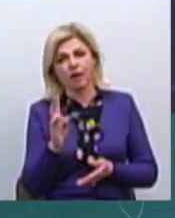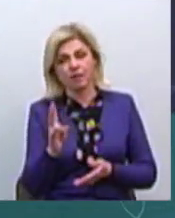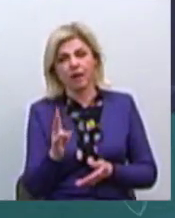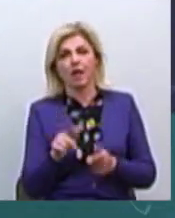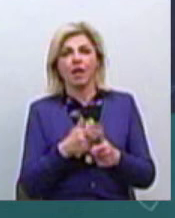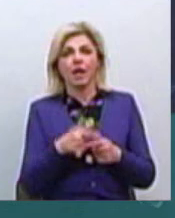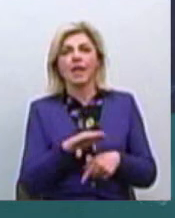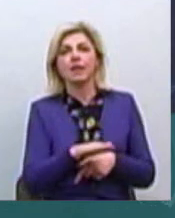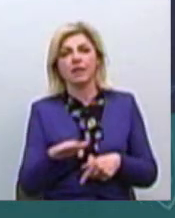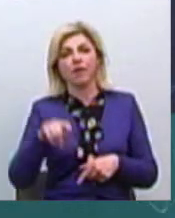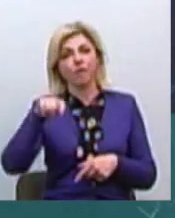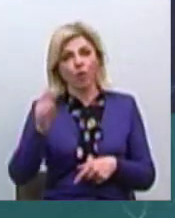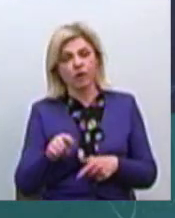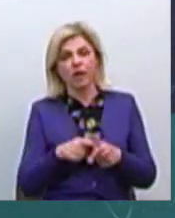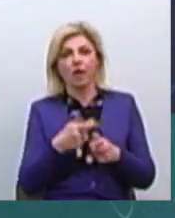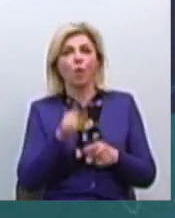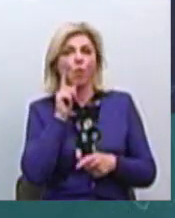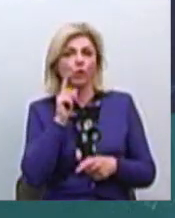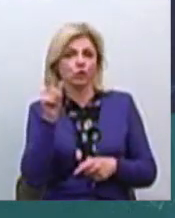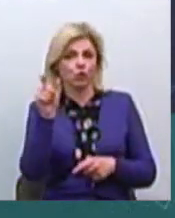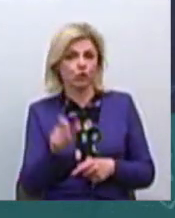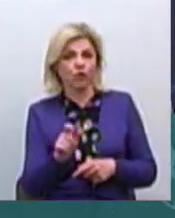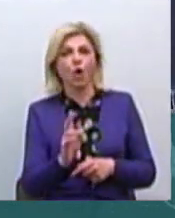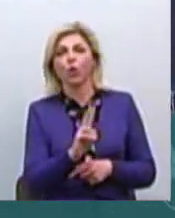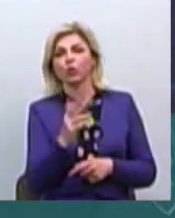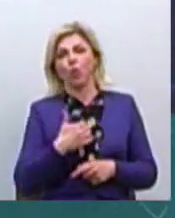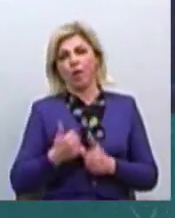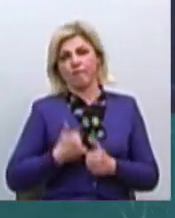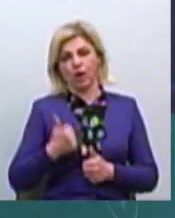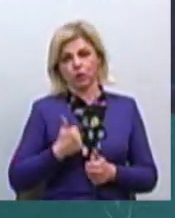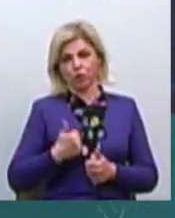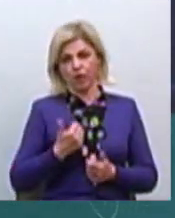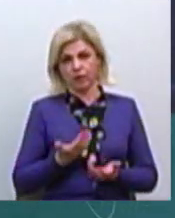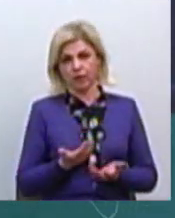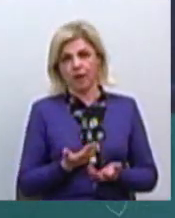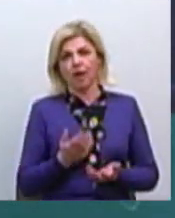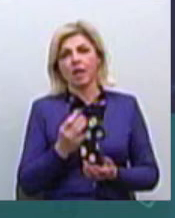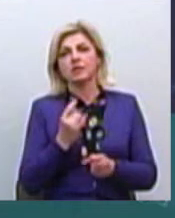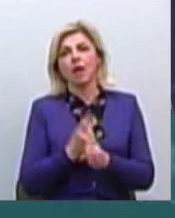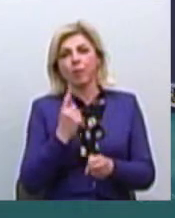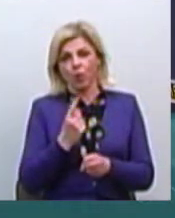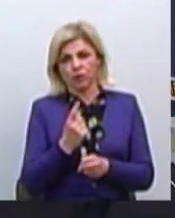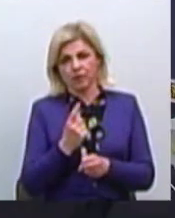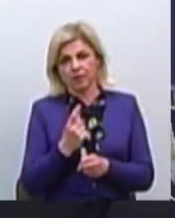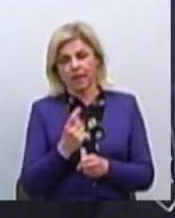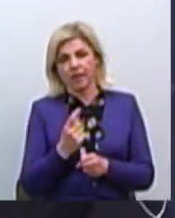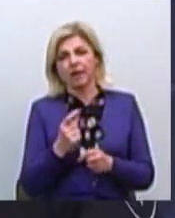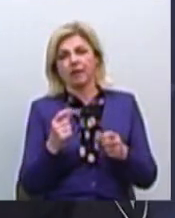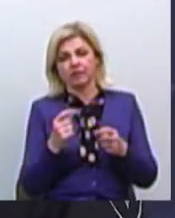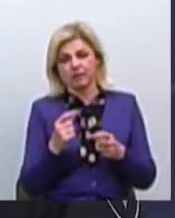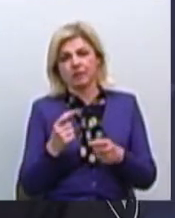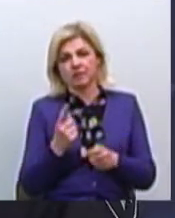діти війни, або молода особа, яка хоче похизувати якоюсь забороненою символікою.